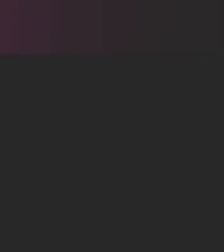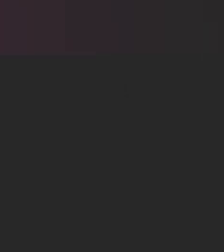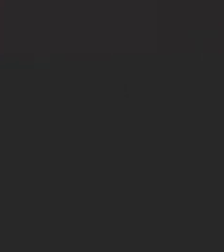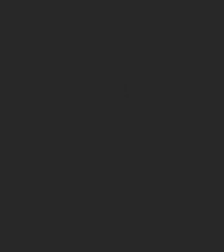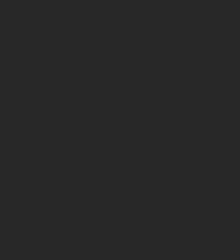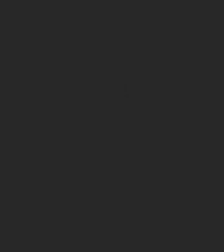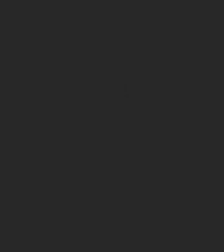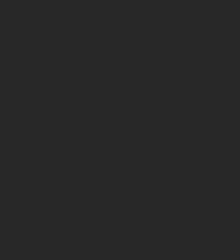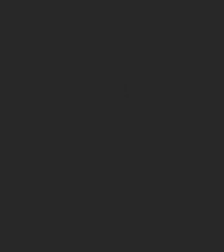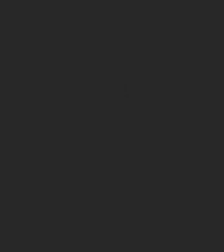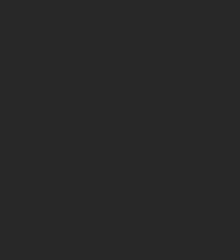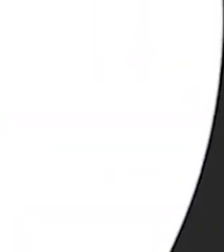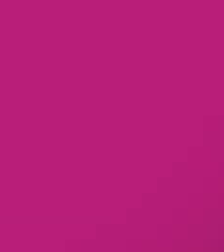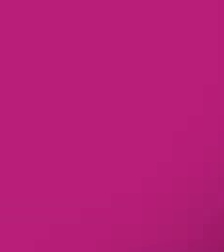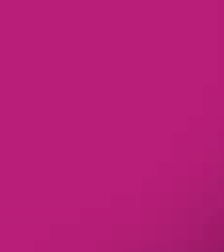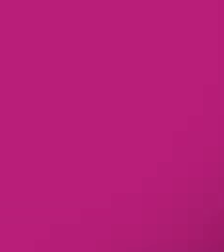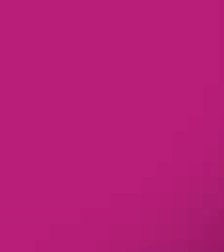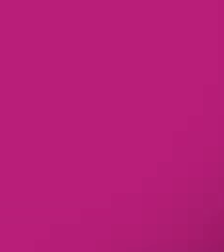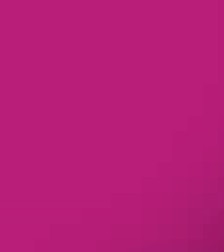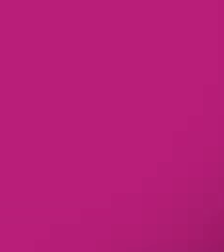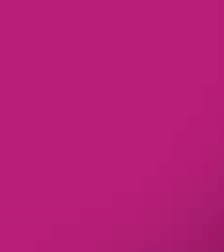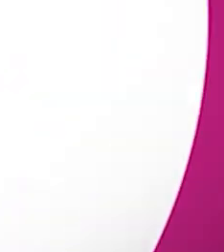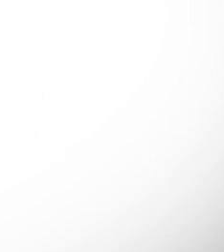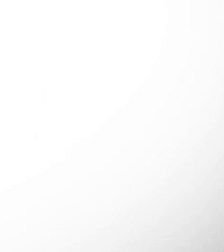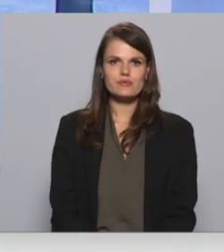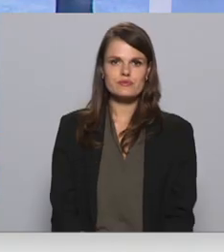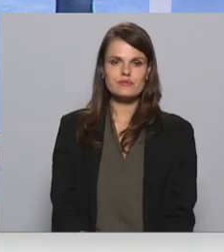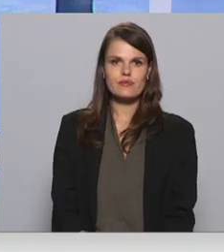Re! Viss ēters ir te!